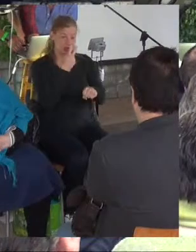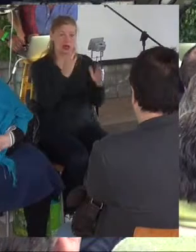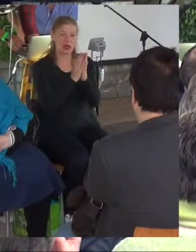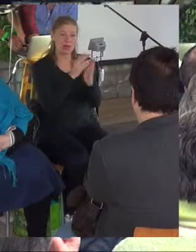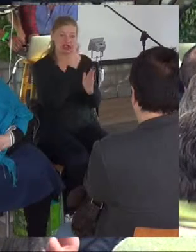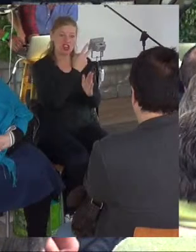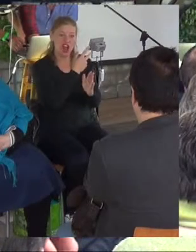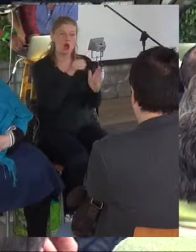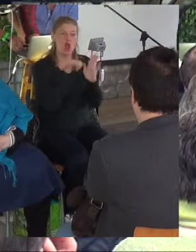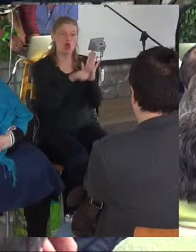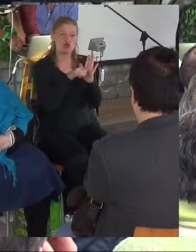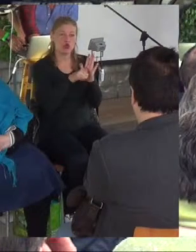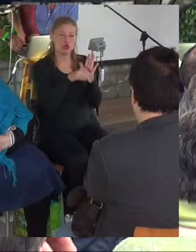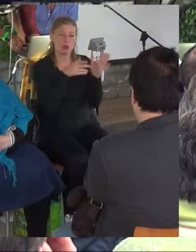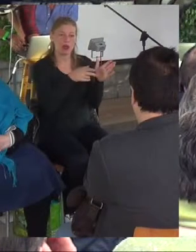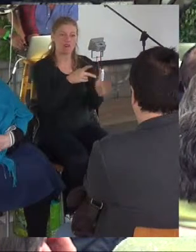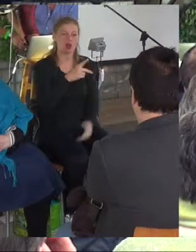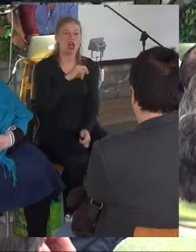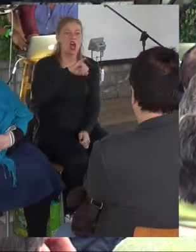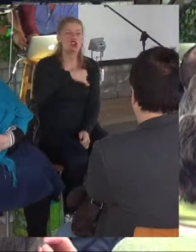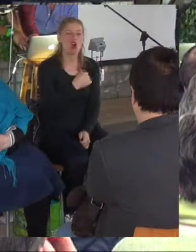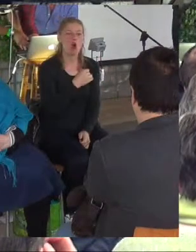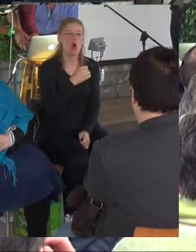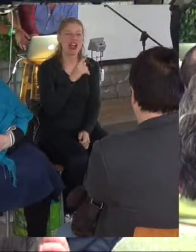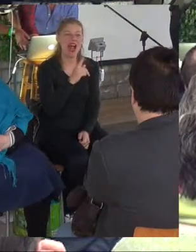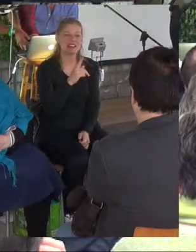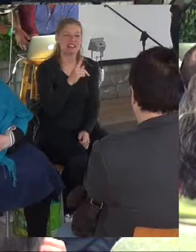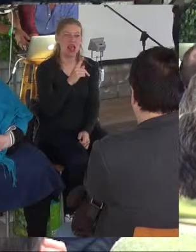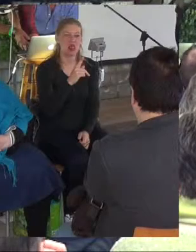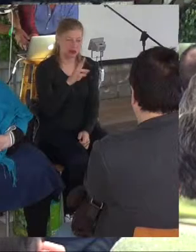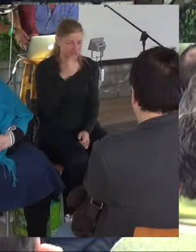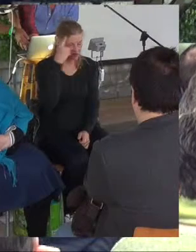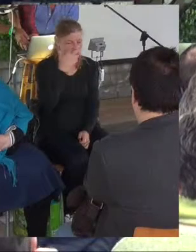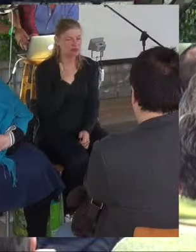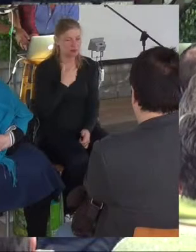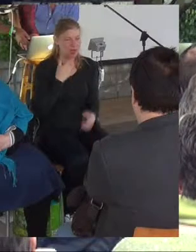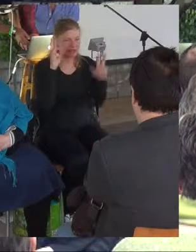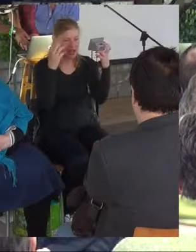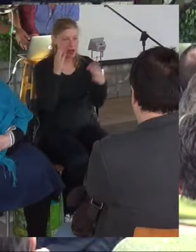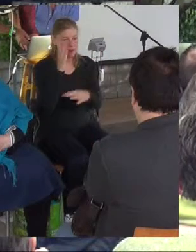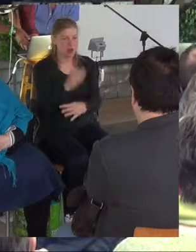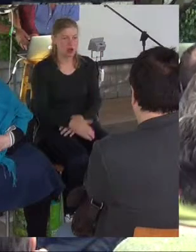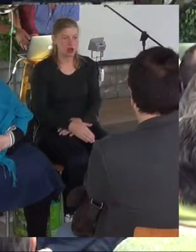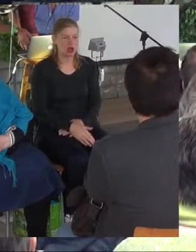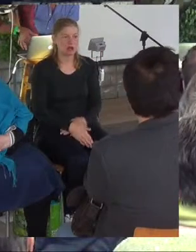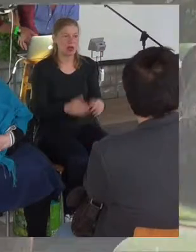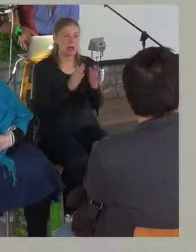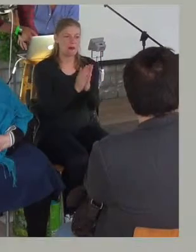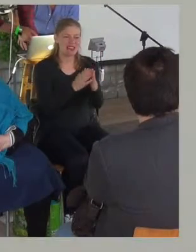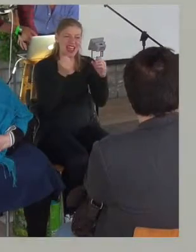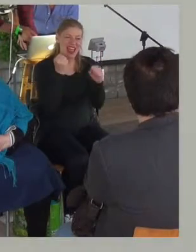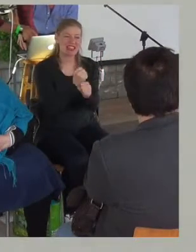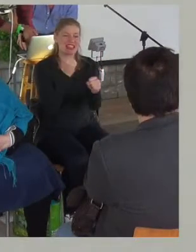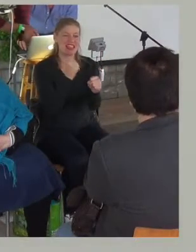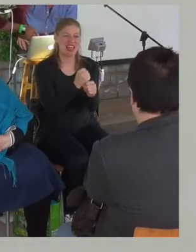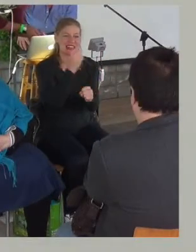dem YouTube-Kanal vom Joe Kreisel. Dann wisst ihr, von was ich rede. Lernt endlich die Worte zu verstehen.